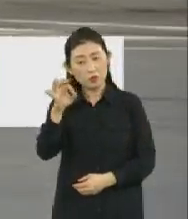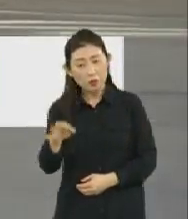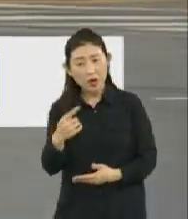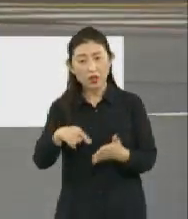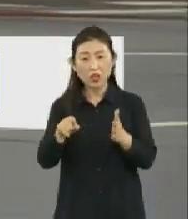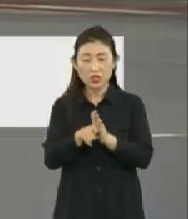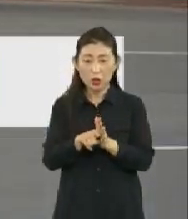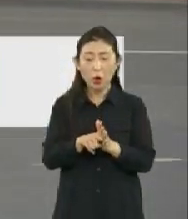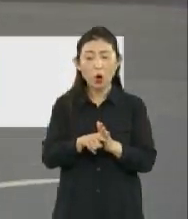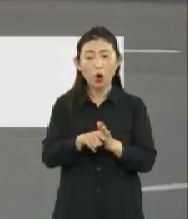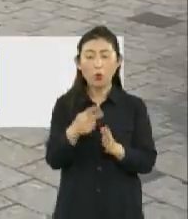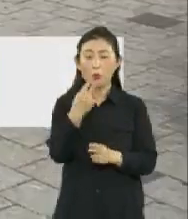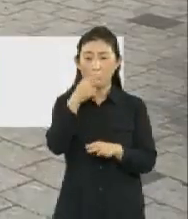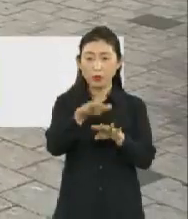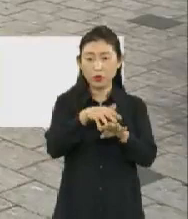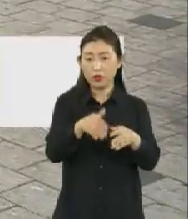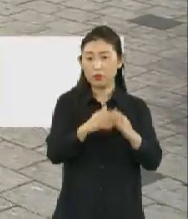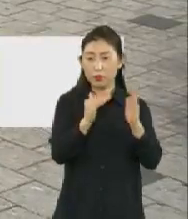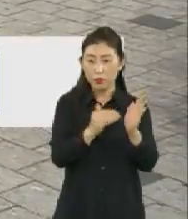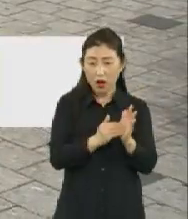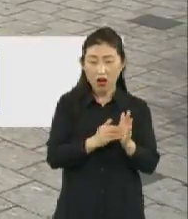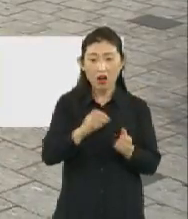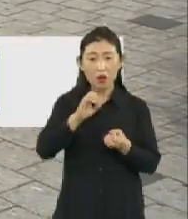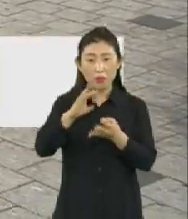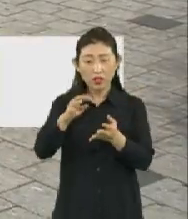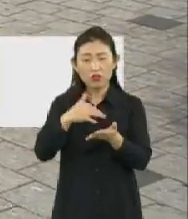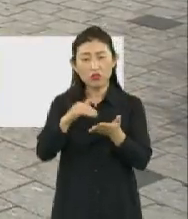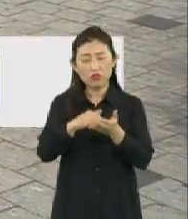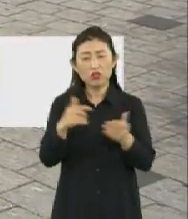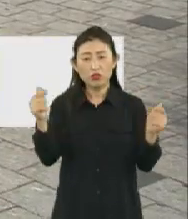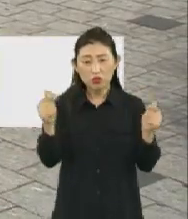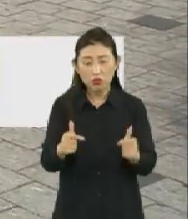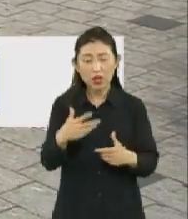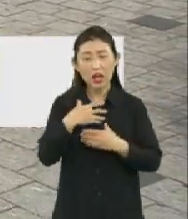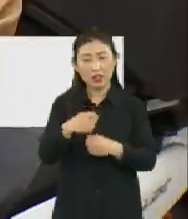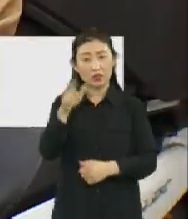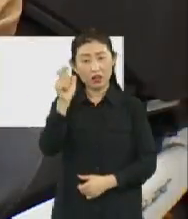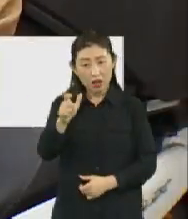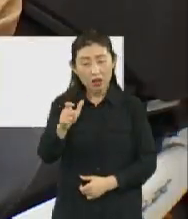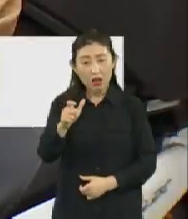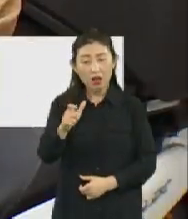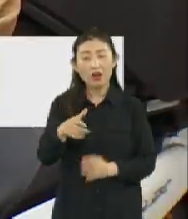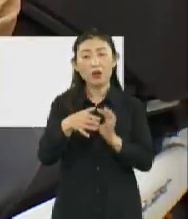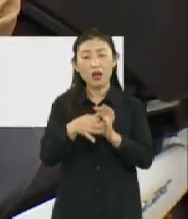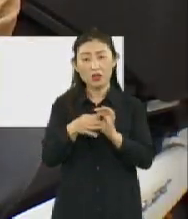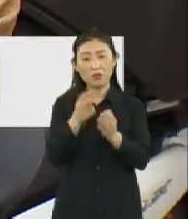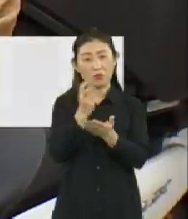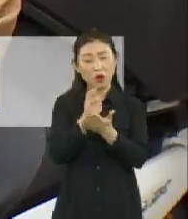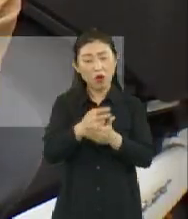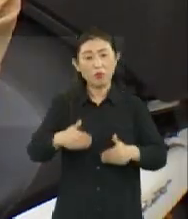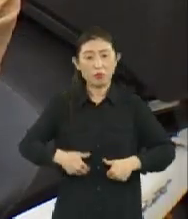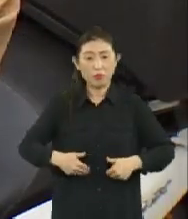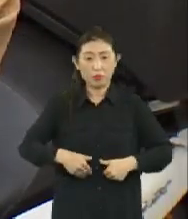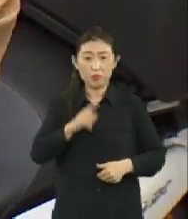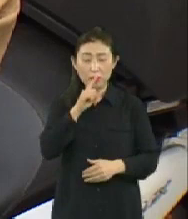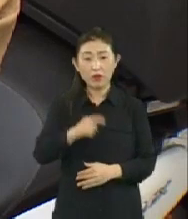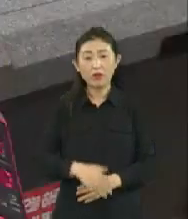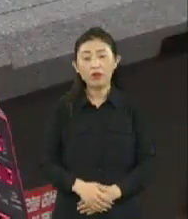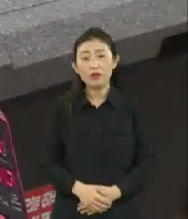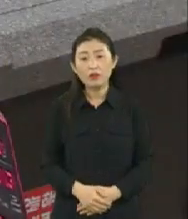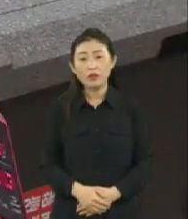위한 공제조합 설립에 나섰고 배달 건수를 제한하고 안전 운임을 보장하는 안전배달제 도입의 필요성도